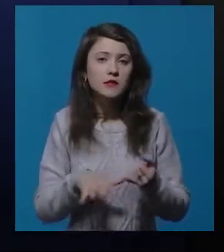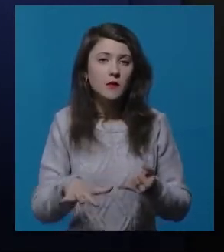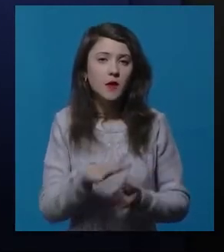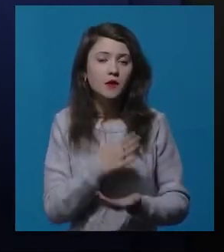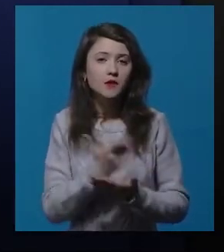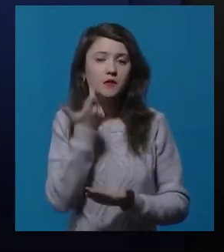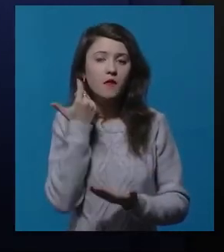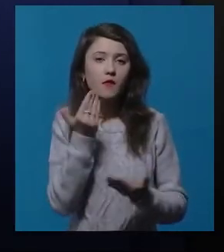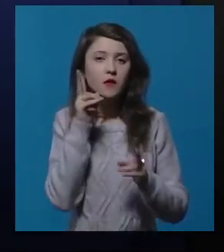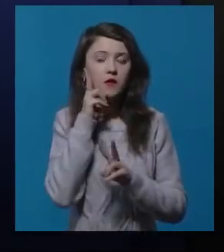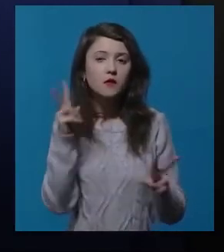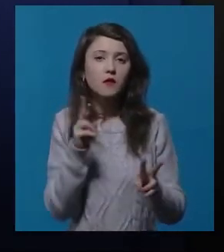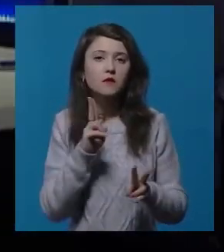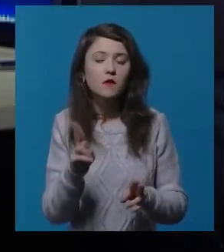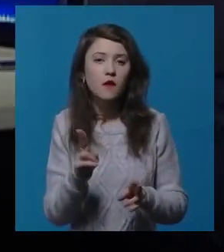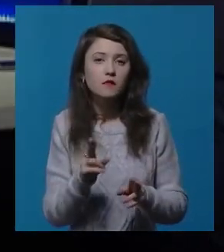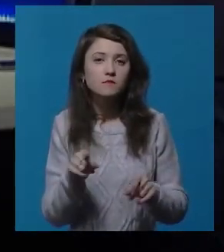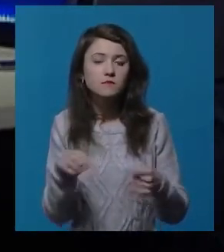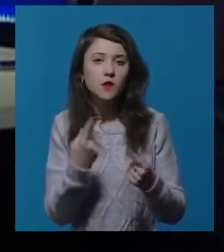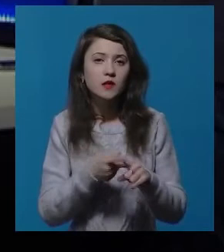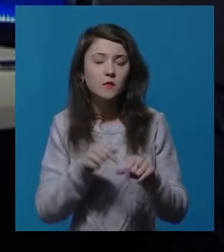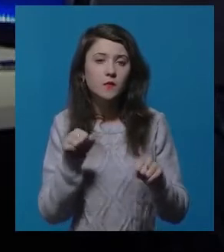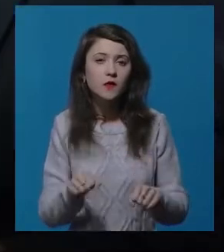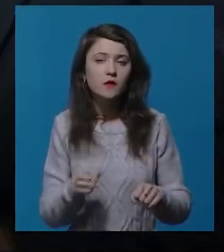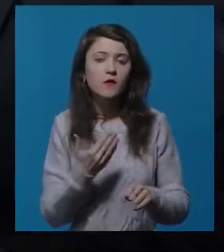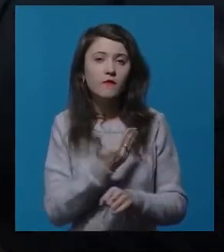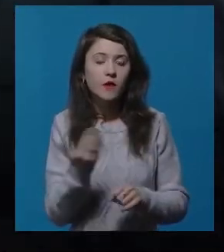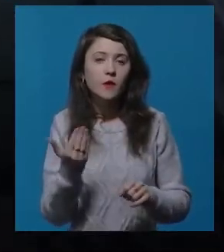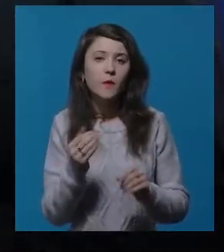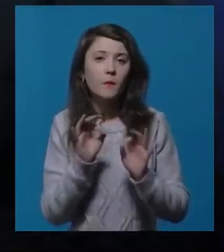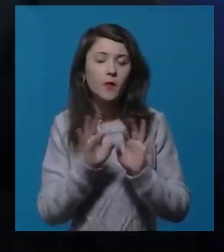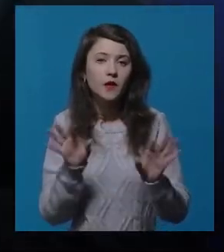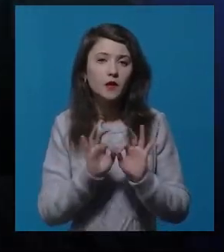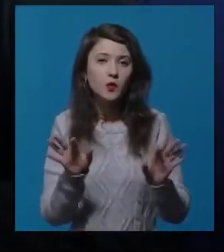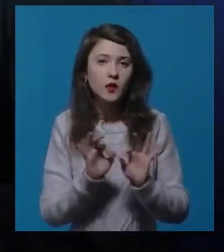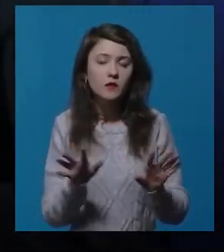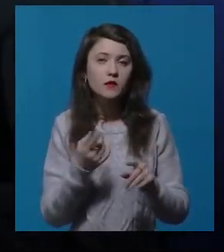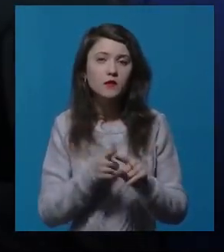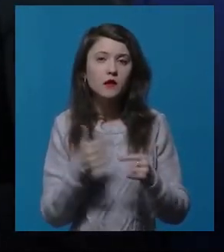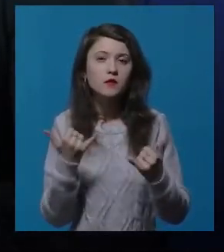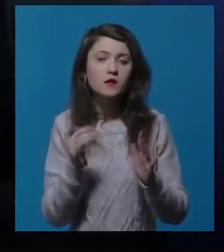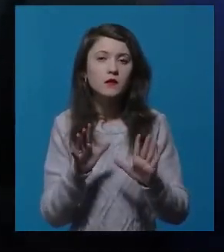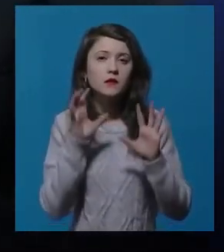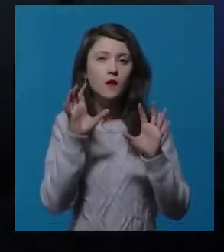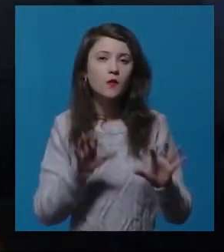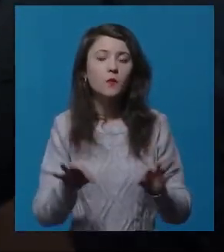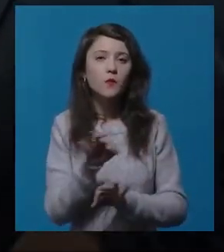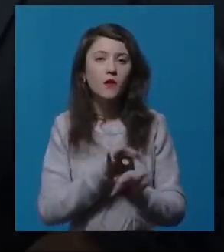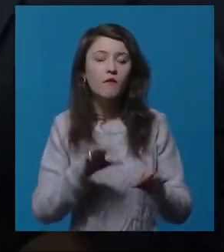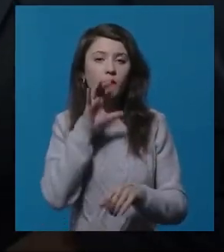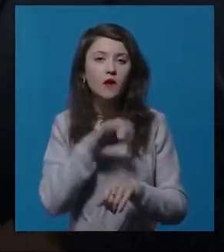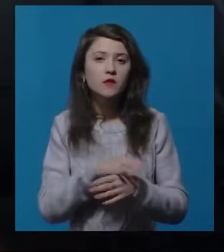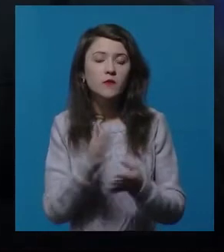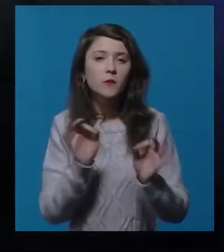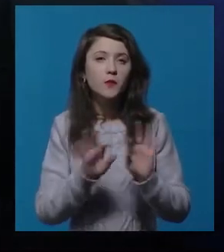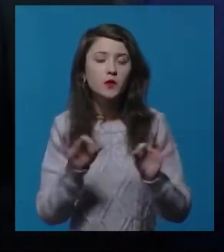не знають, як реалізувати це право. Чи тобто фактично реформити. Ви пояснюєте, та ну зараз це лише законопроєкт, та фактично ви пояснюєте суть